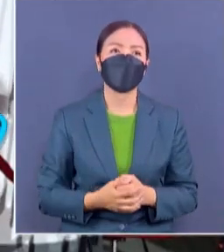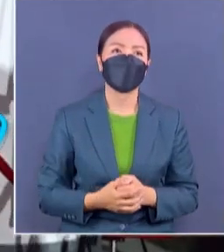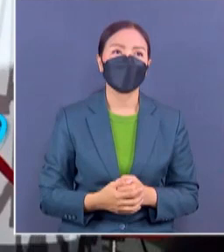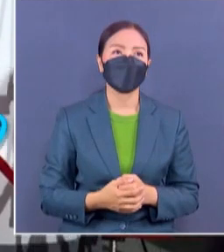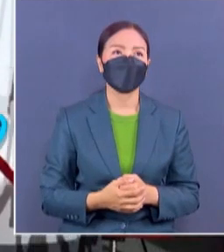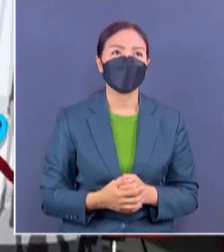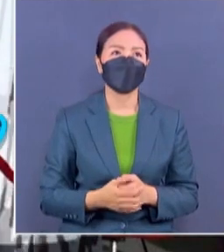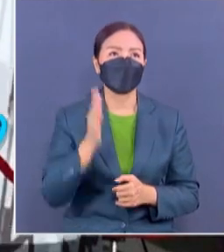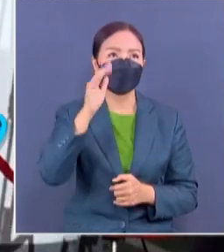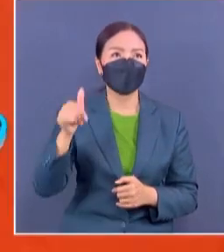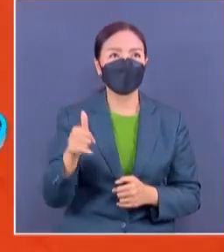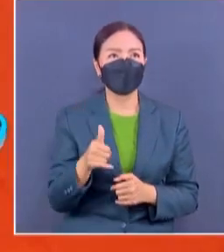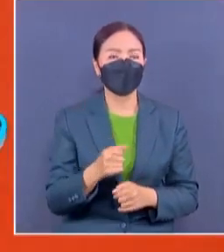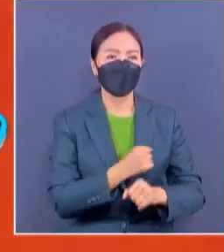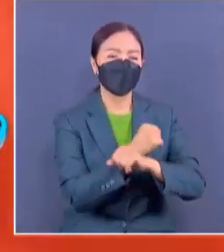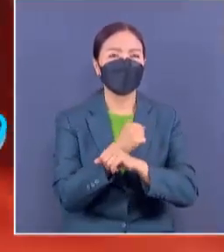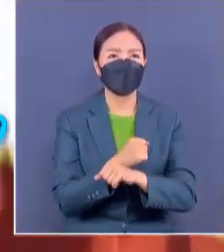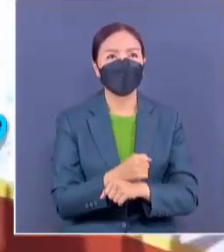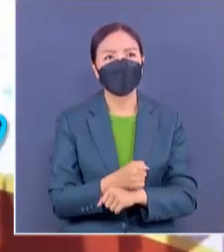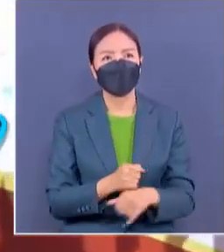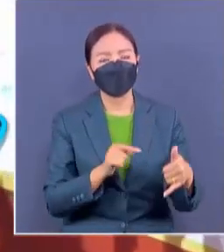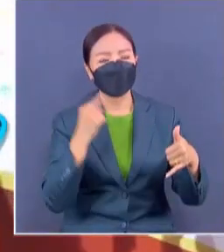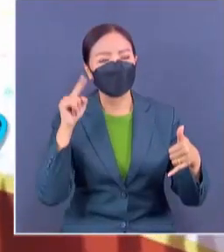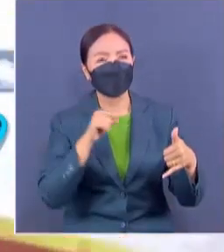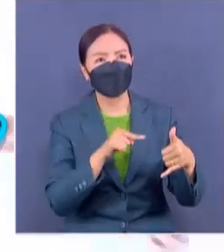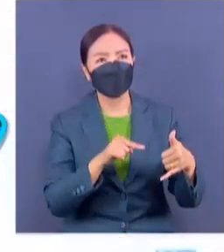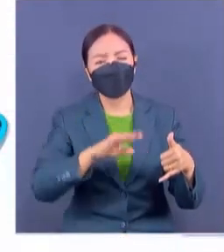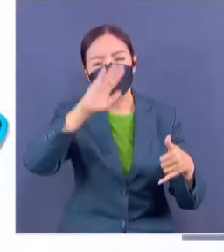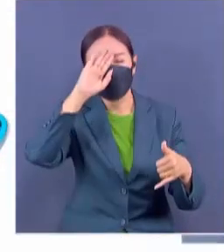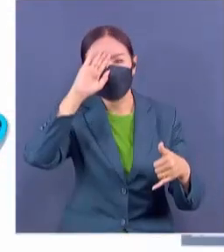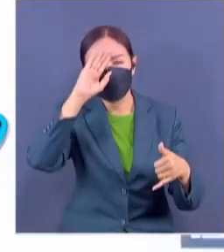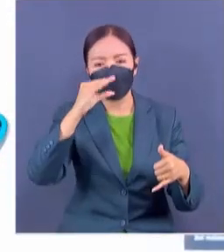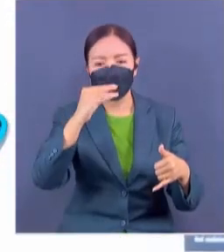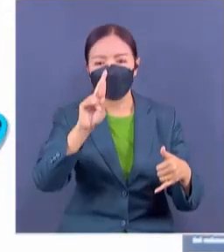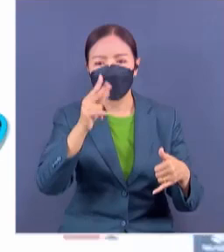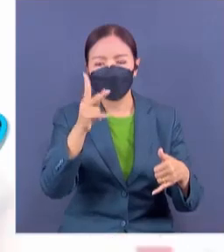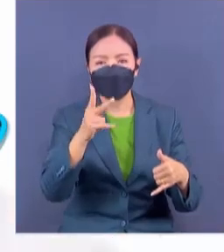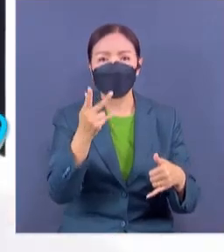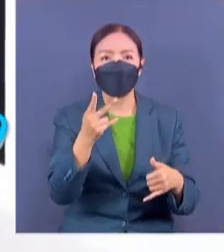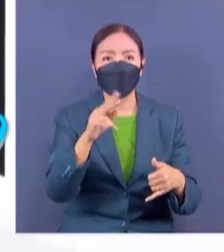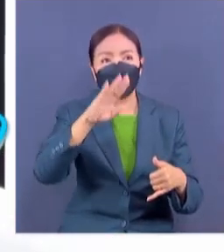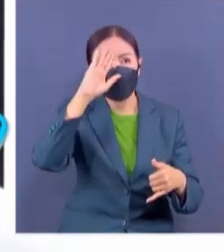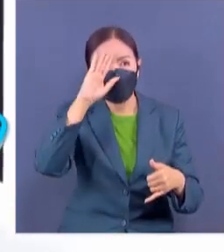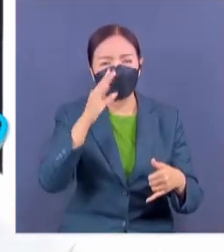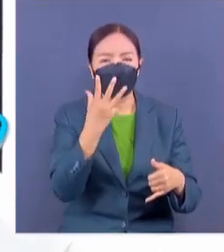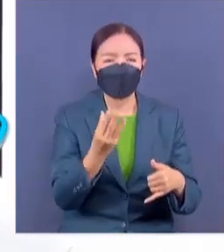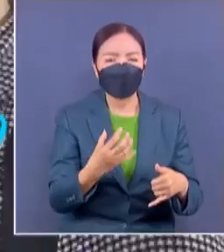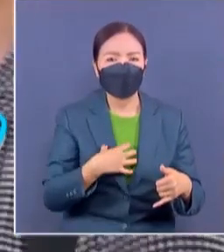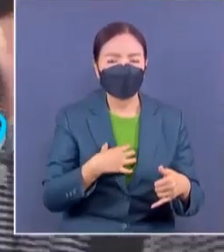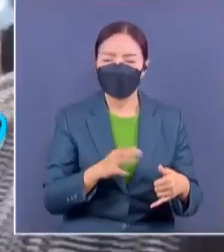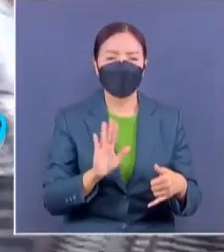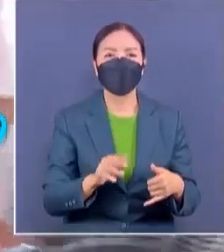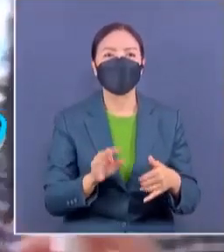ของสาวใหม่ก็ได้ออกมาลงปกป้องนะคะว่าหวานใจไม่ได้เป็นโรคคลั่งผอมอีกฝ่ายเป็นคนที่เลือกกินของที่มีประโยชน์เท่